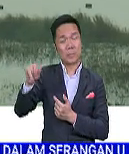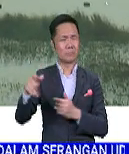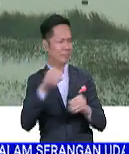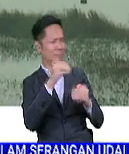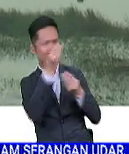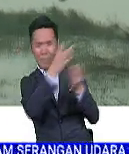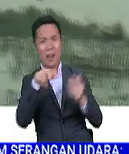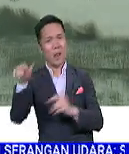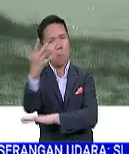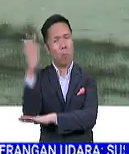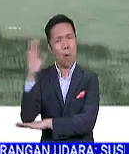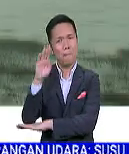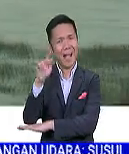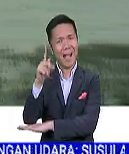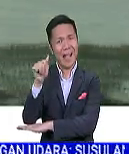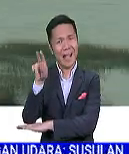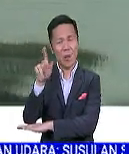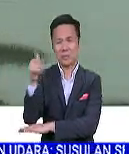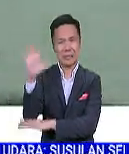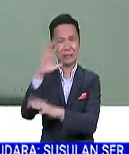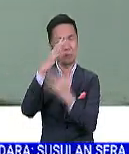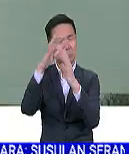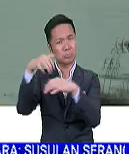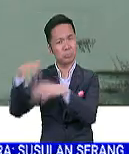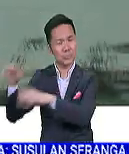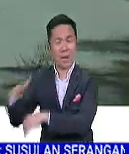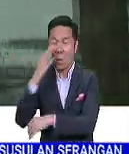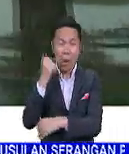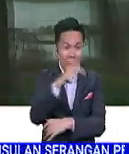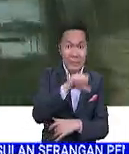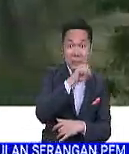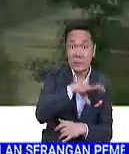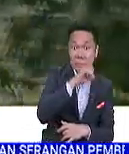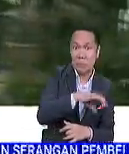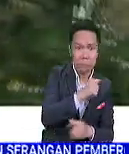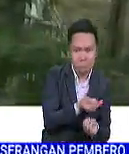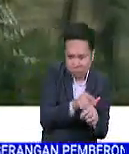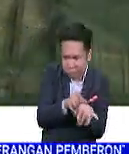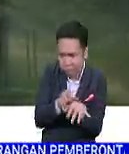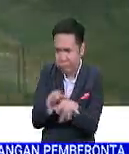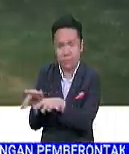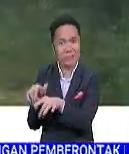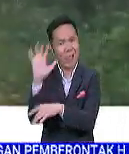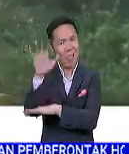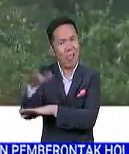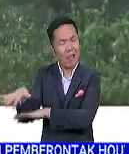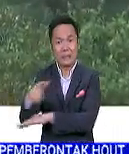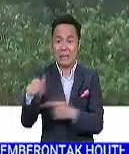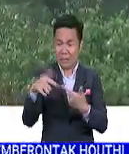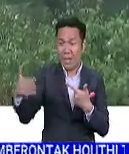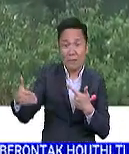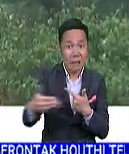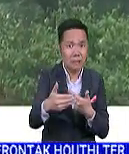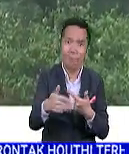di kawasan berhampiran, ekoran sisa yang dikeluarkan daripada longgokan sampah berkenaan. Bukan setakat itu, pembiakan ikan